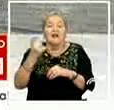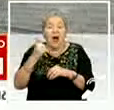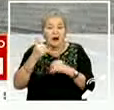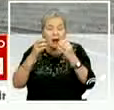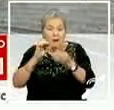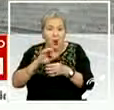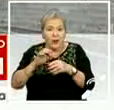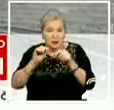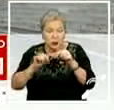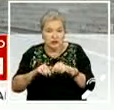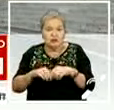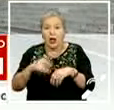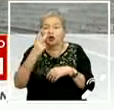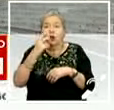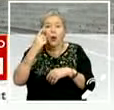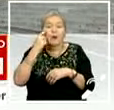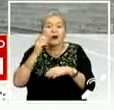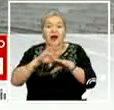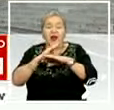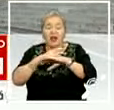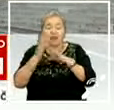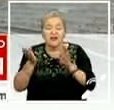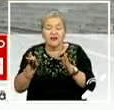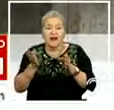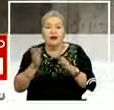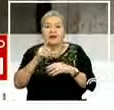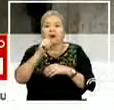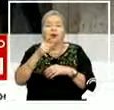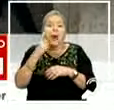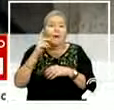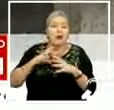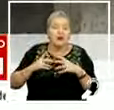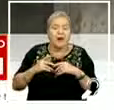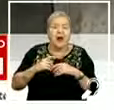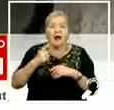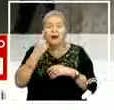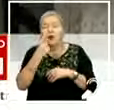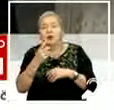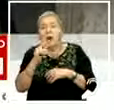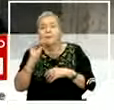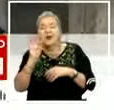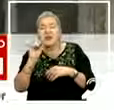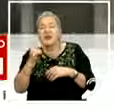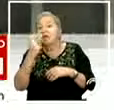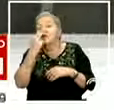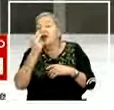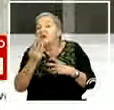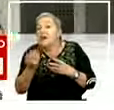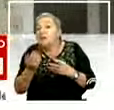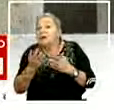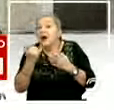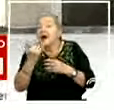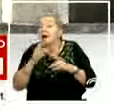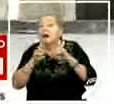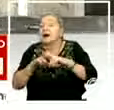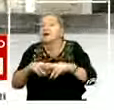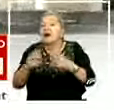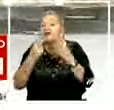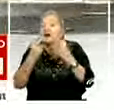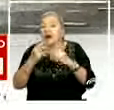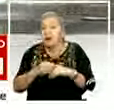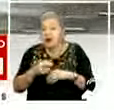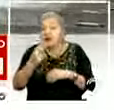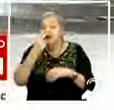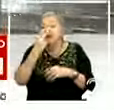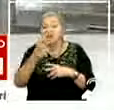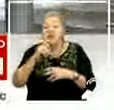moment, avem două opinii diferite, una a PNL-ului și una a PSD-ului. Vom vedea care dintre acestea va rămâne în picioare și vom vedea ce se va întâmpla și cu UDMR.